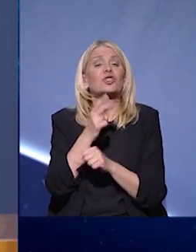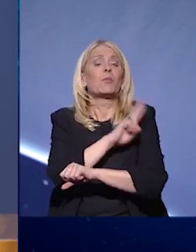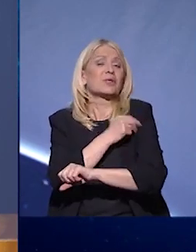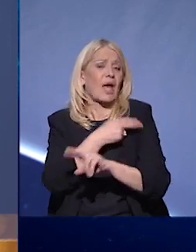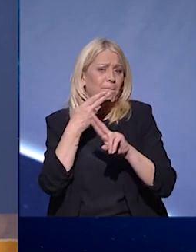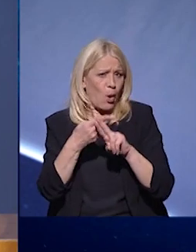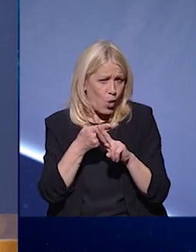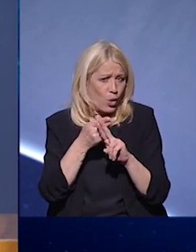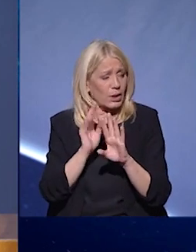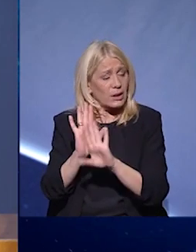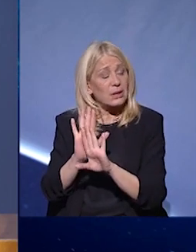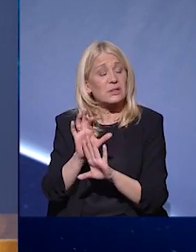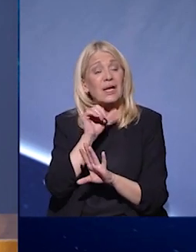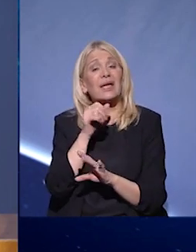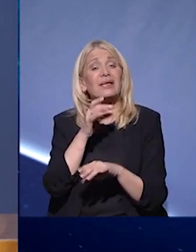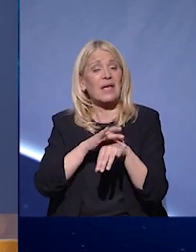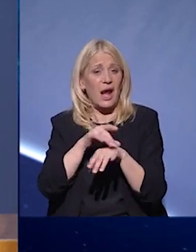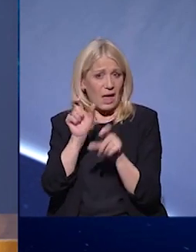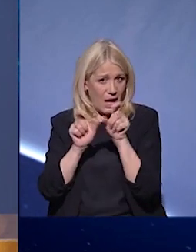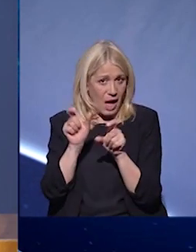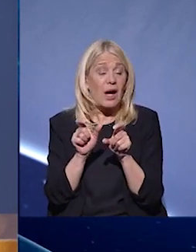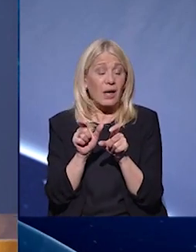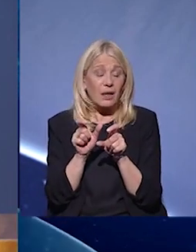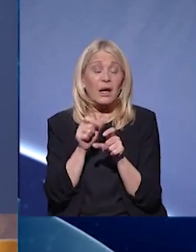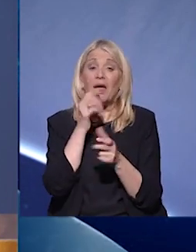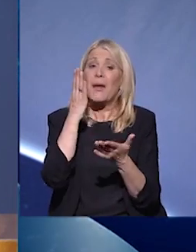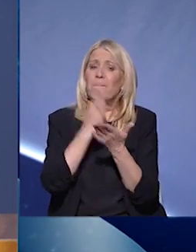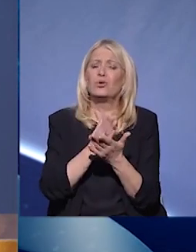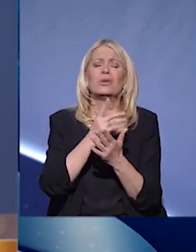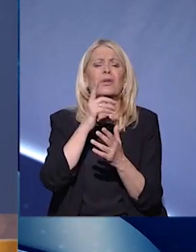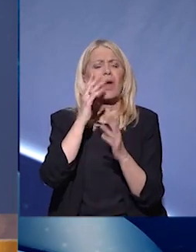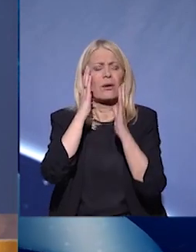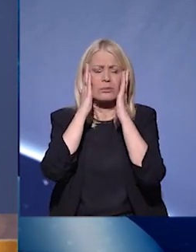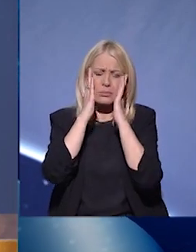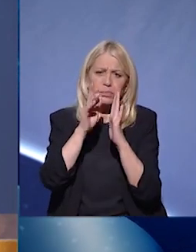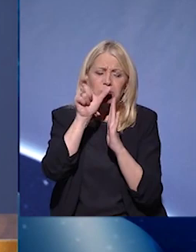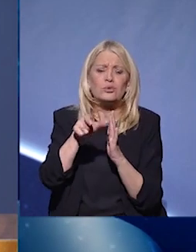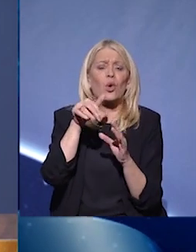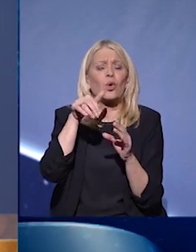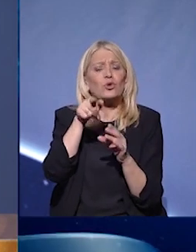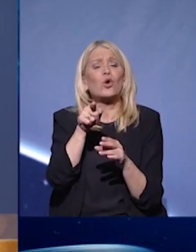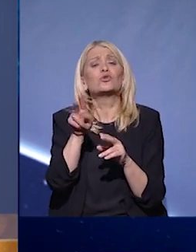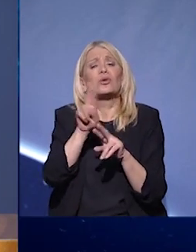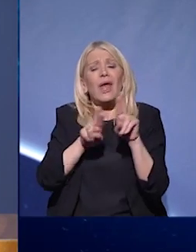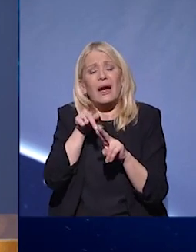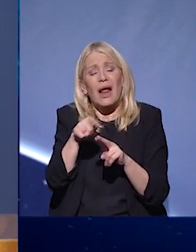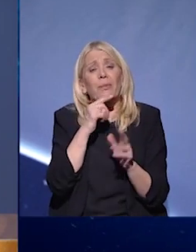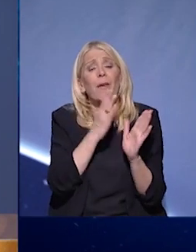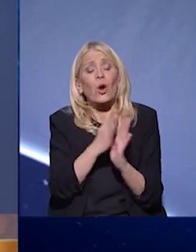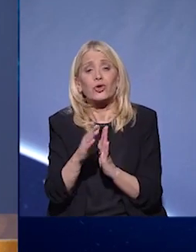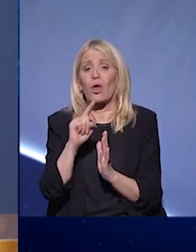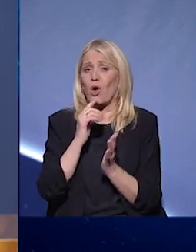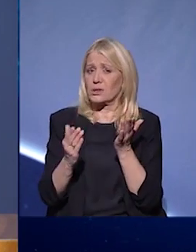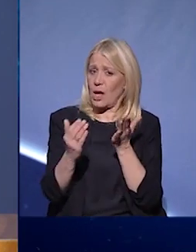bolnice i za lekare, budite ubeđeni da su to upravo oni terapijski protokoli koji